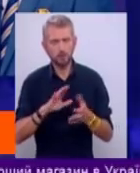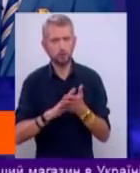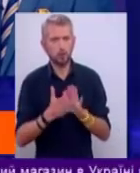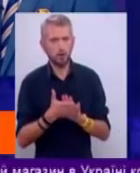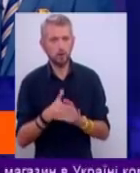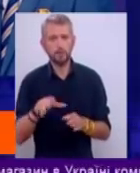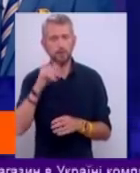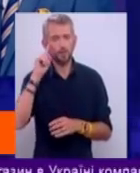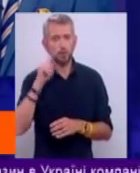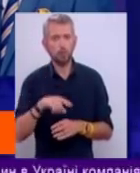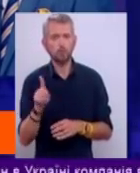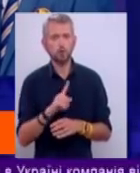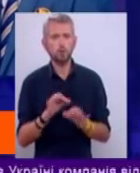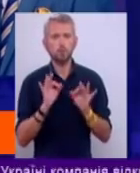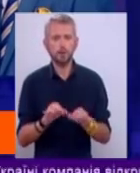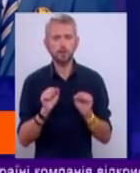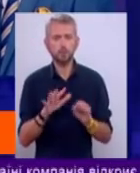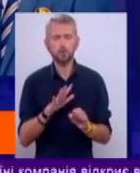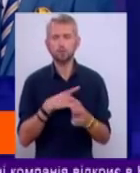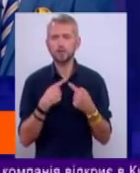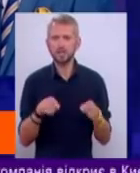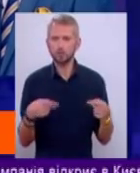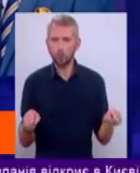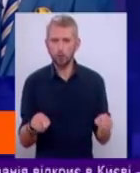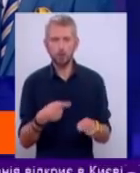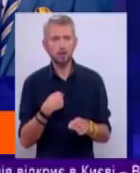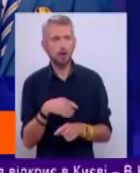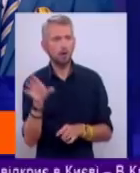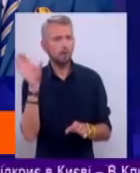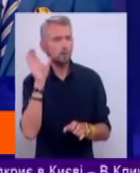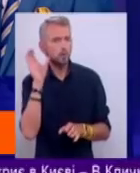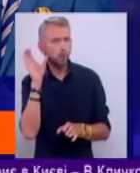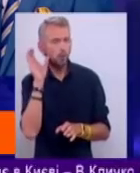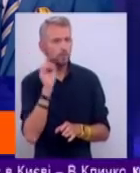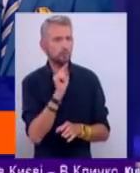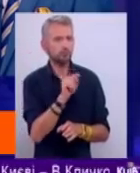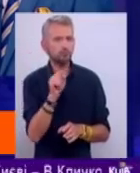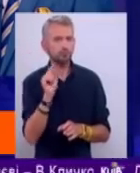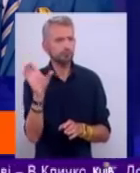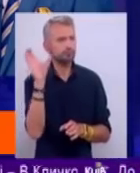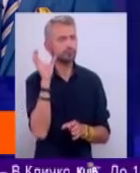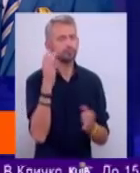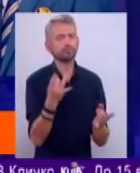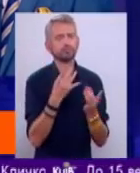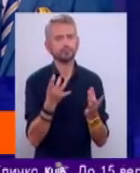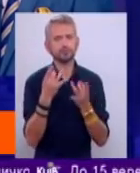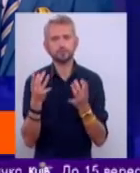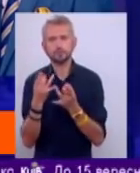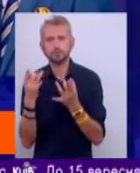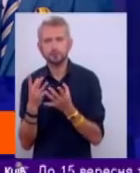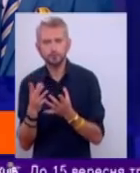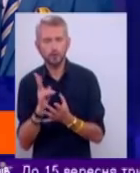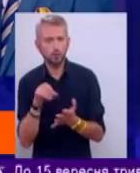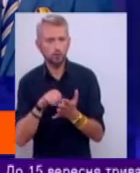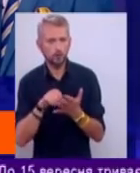ситуацію. Всім відомо, що правда може бути різною. Я вислуховую всіх учасників певного конфлікту чи